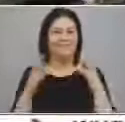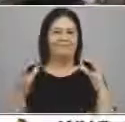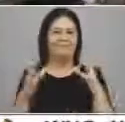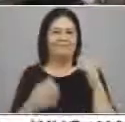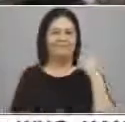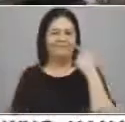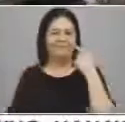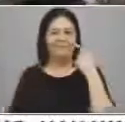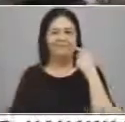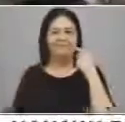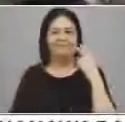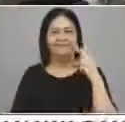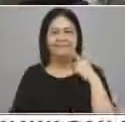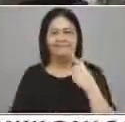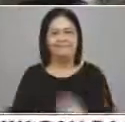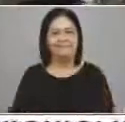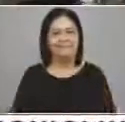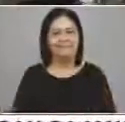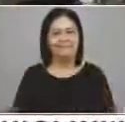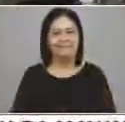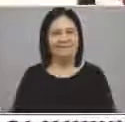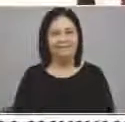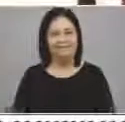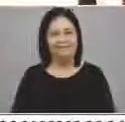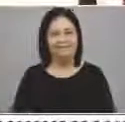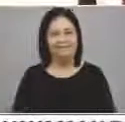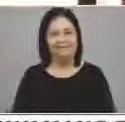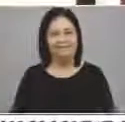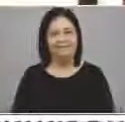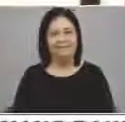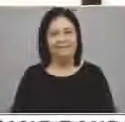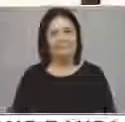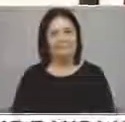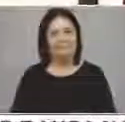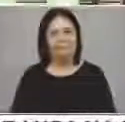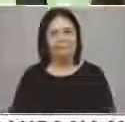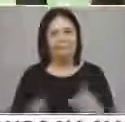at contact tracing sa mga empleyado. Inabisuhan naman ang mga